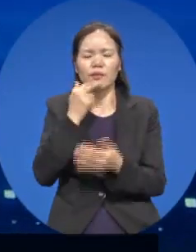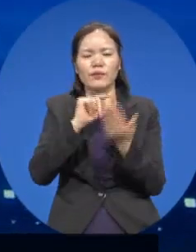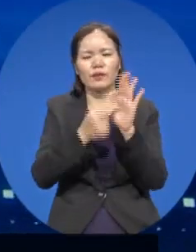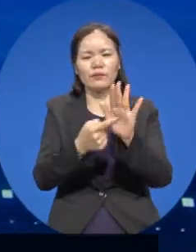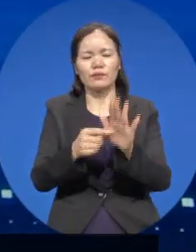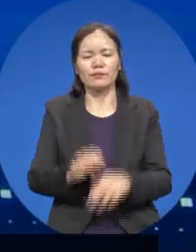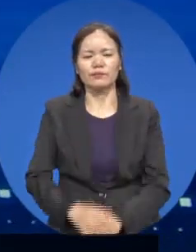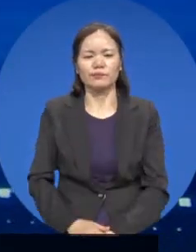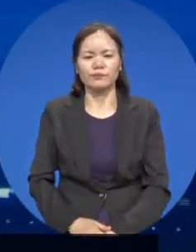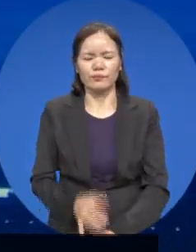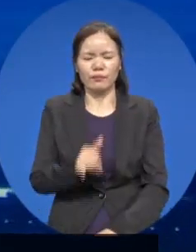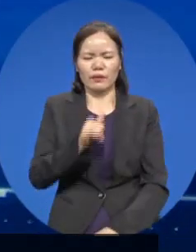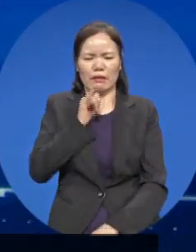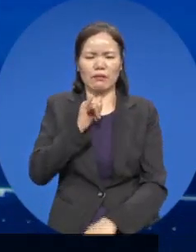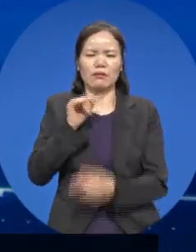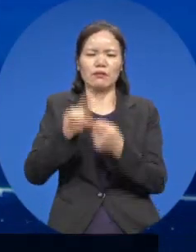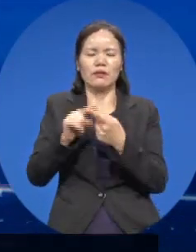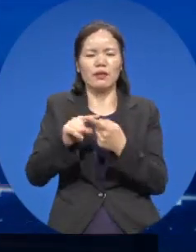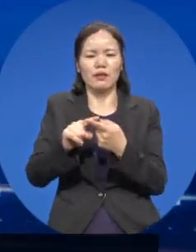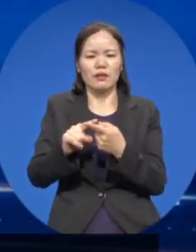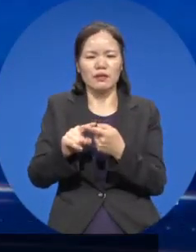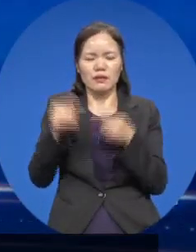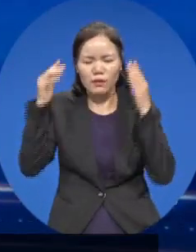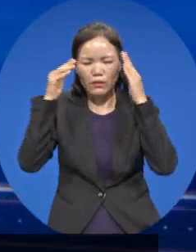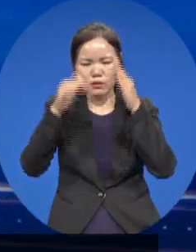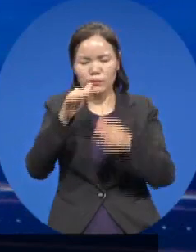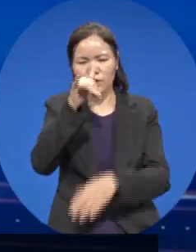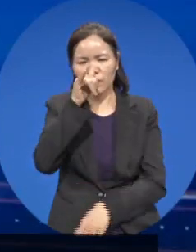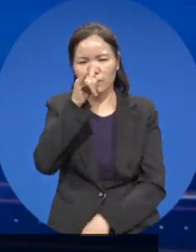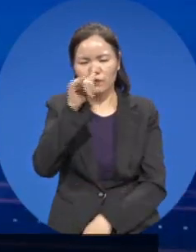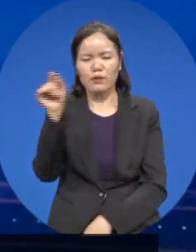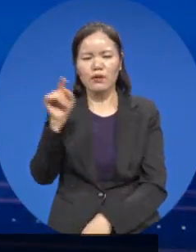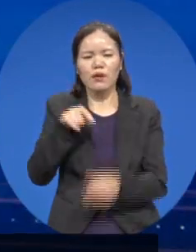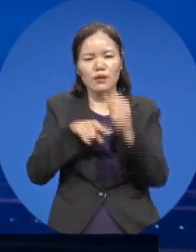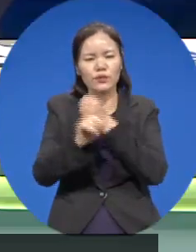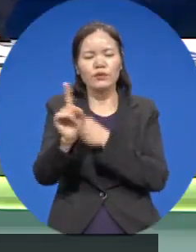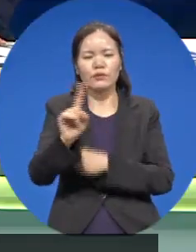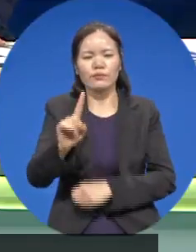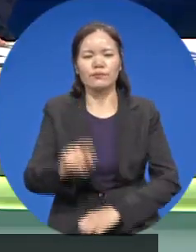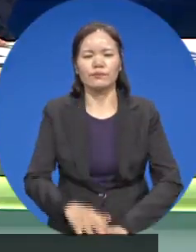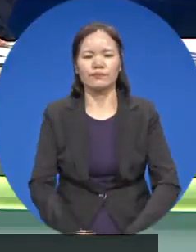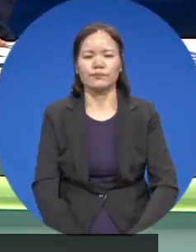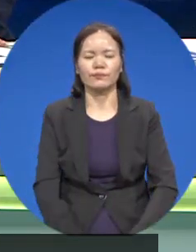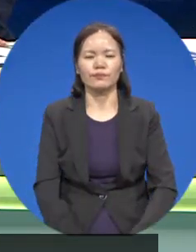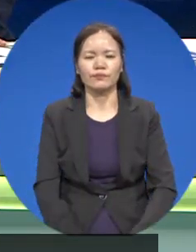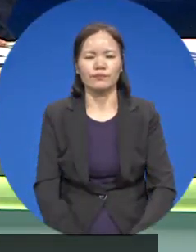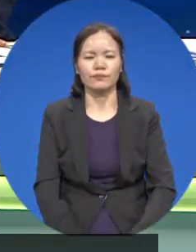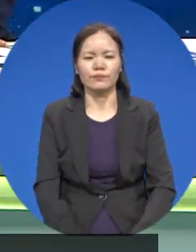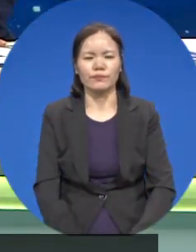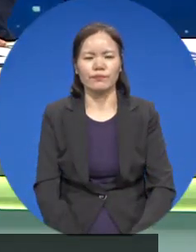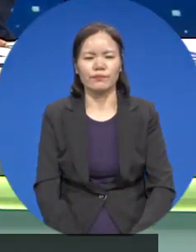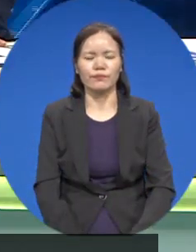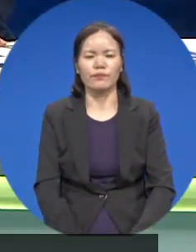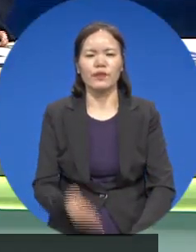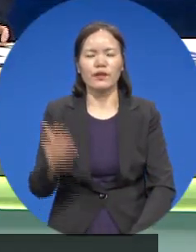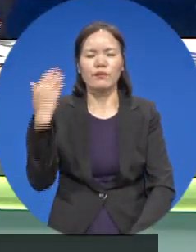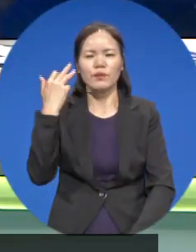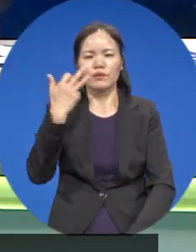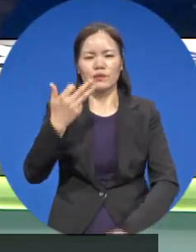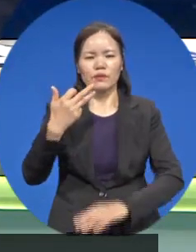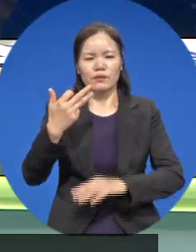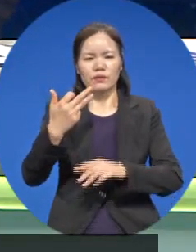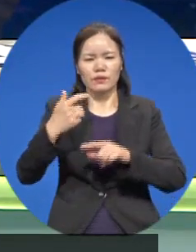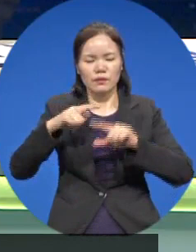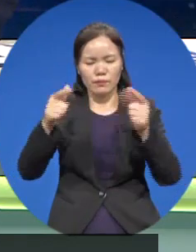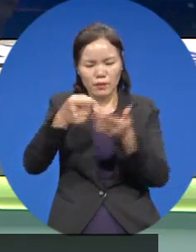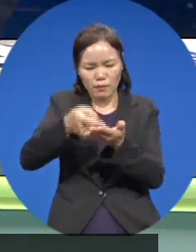극단적인 선택 쪽에 무게를 두고 있는데 어떤 이유들이 좀 나왔으니까 일단 제 지난번 18 시신